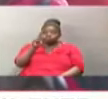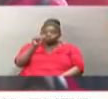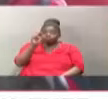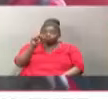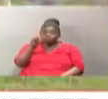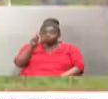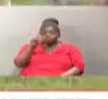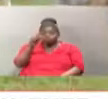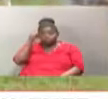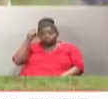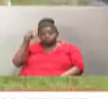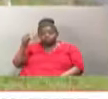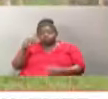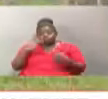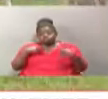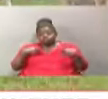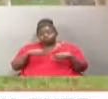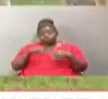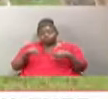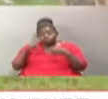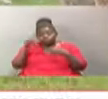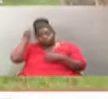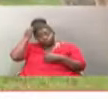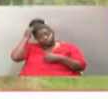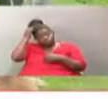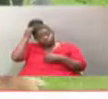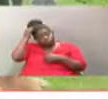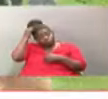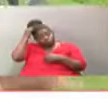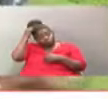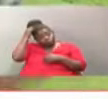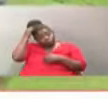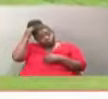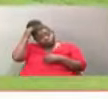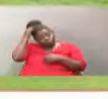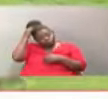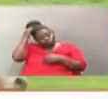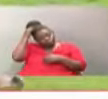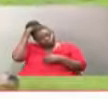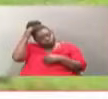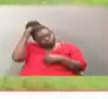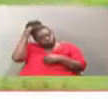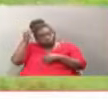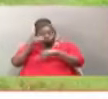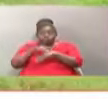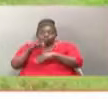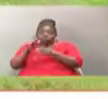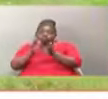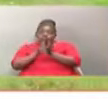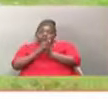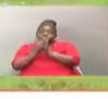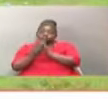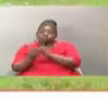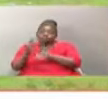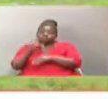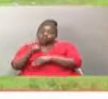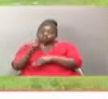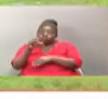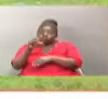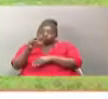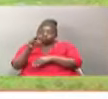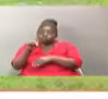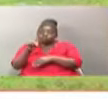omutima gwalina. Zibaweereddwa omusumba w'ekkanisa ya sinagoga Samuel Kakande nga batumye bazikwasizza ssentebe wa NRM ku